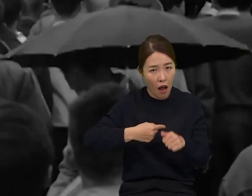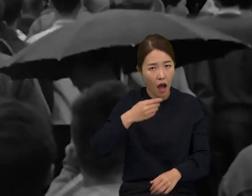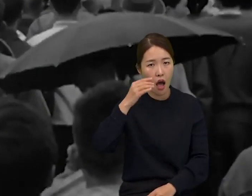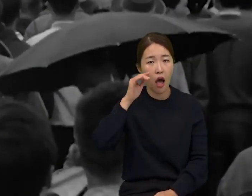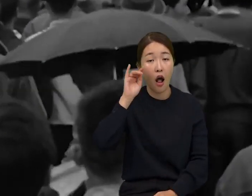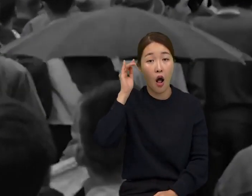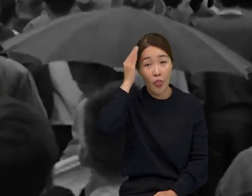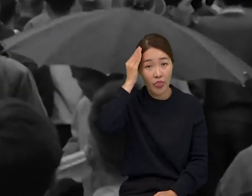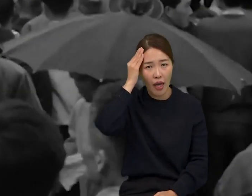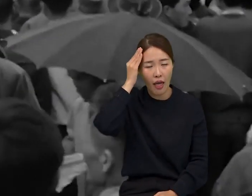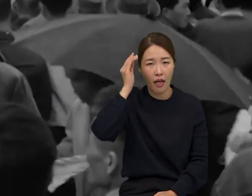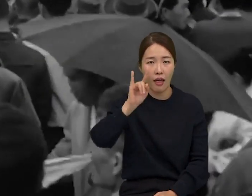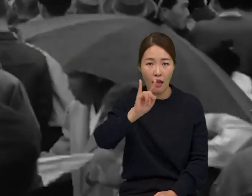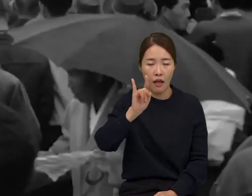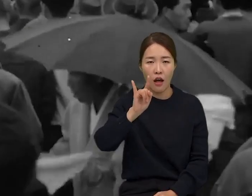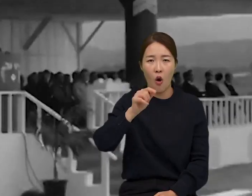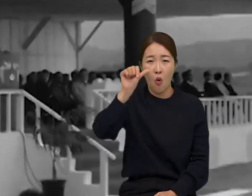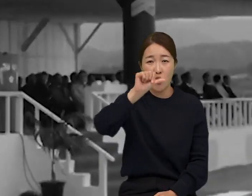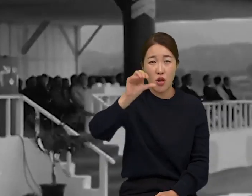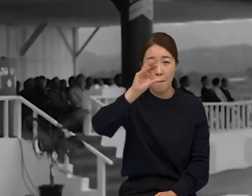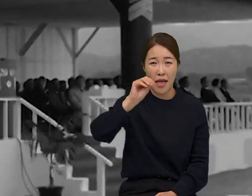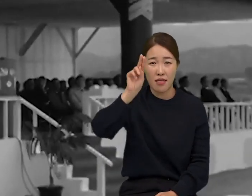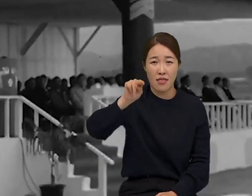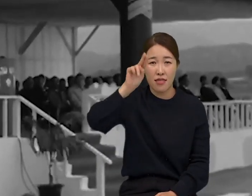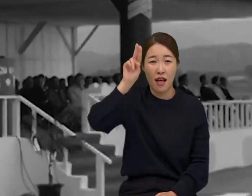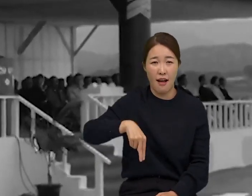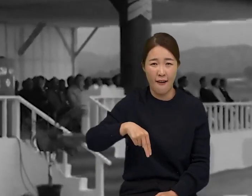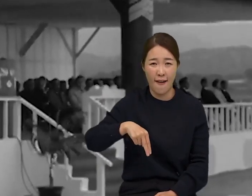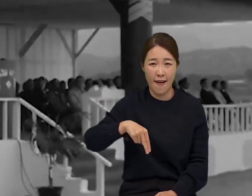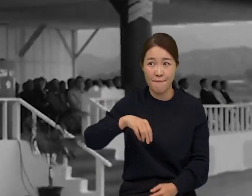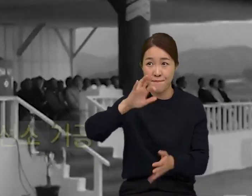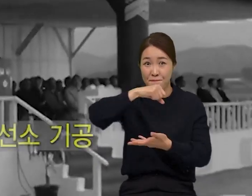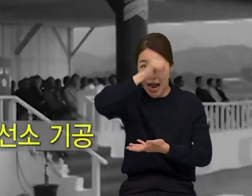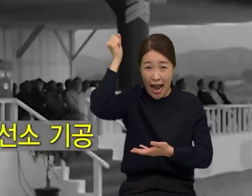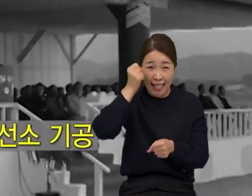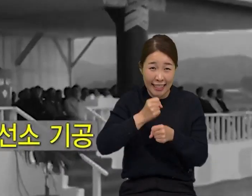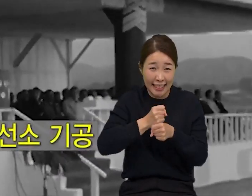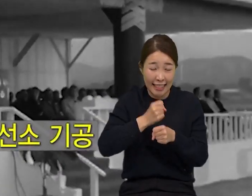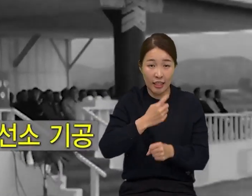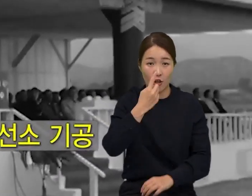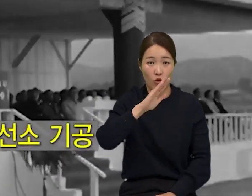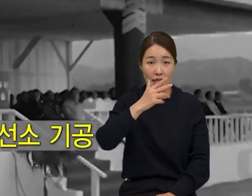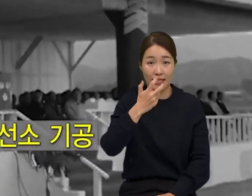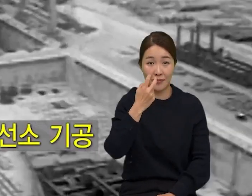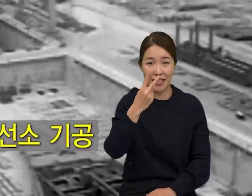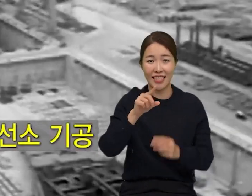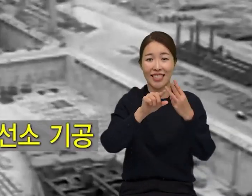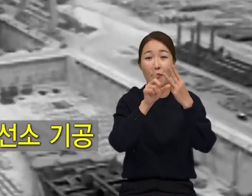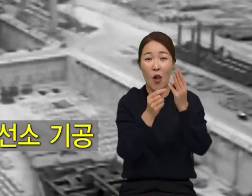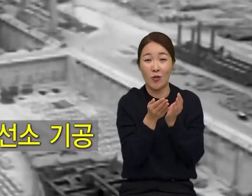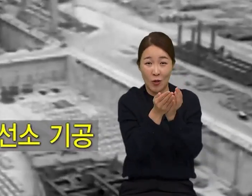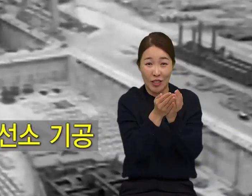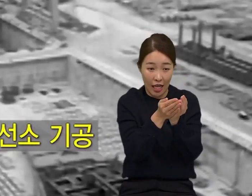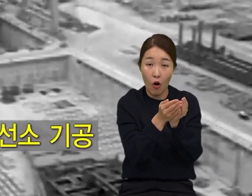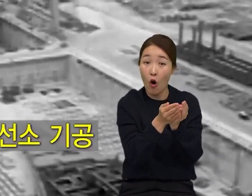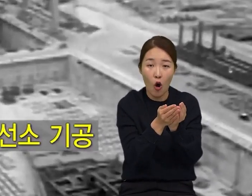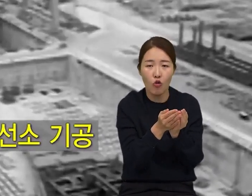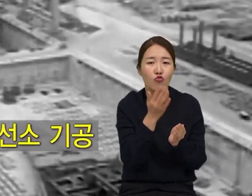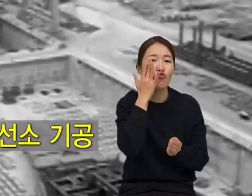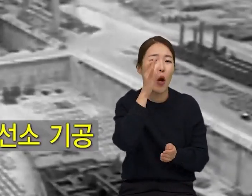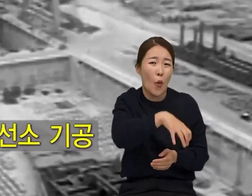이렇게 현대는 5천만여 달러의 차관을 얻어 1972년 3월 조선소를 울산에 짓기